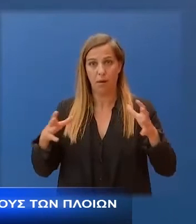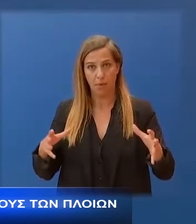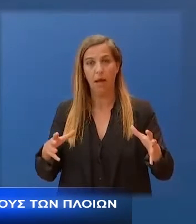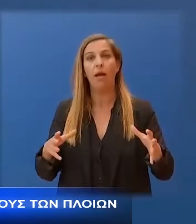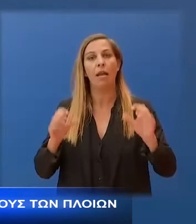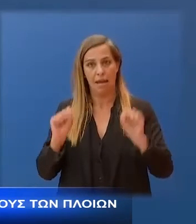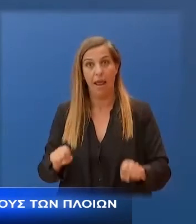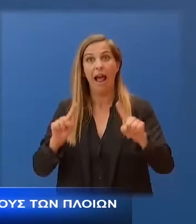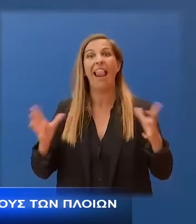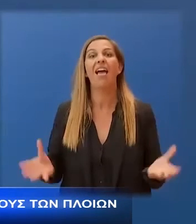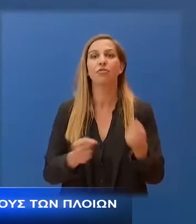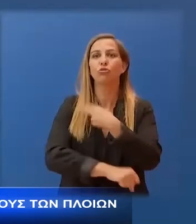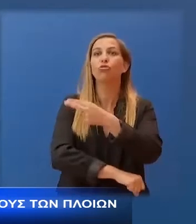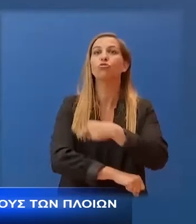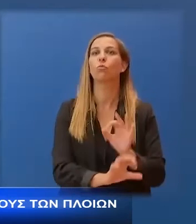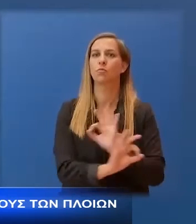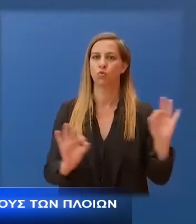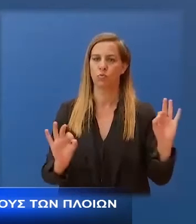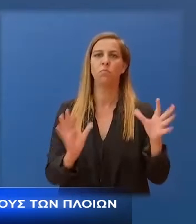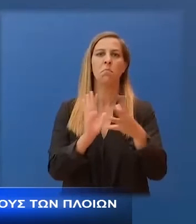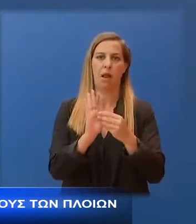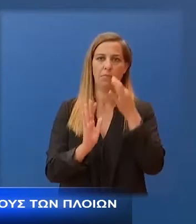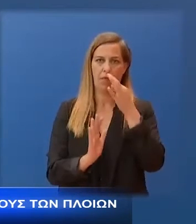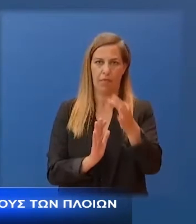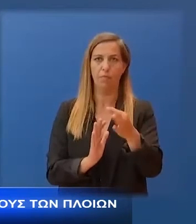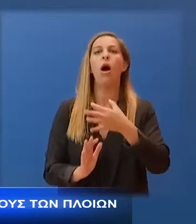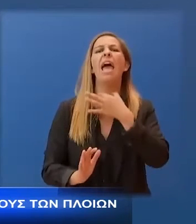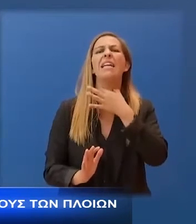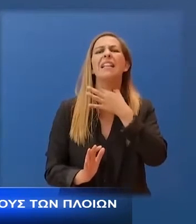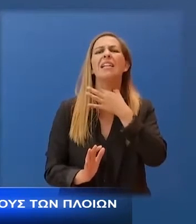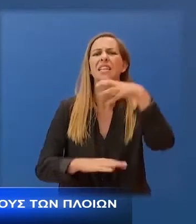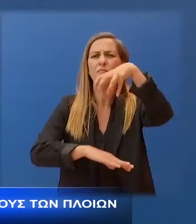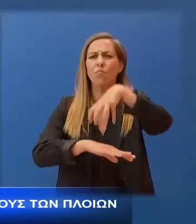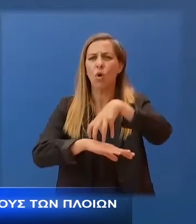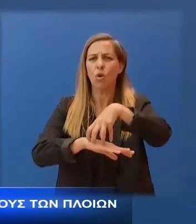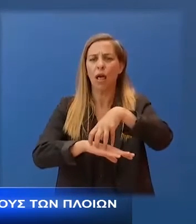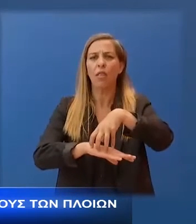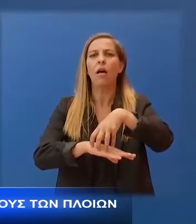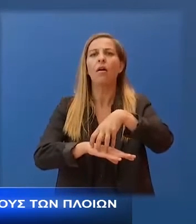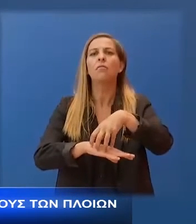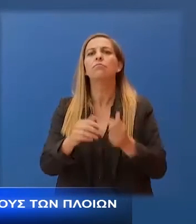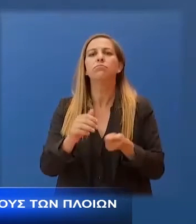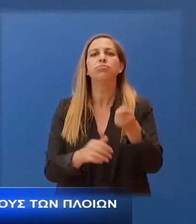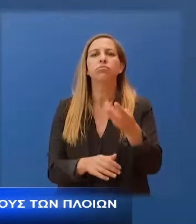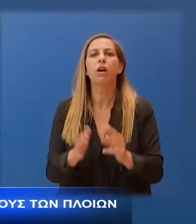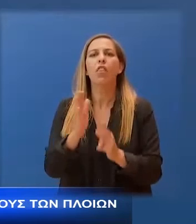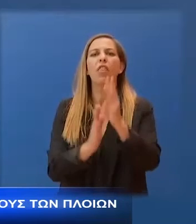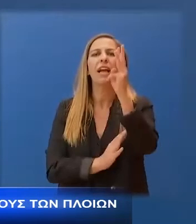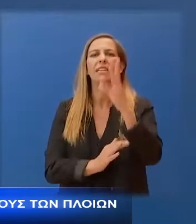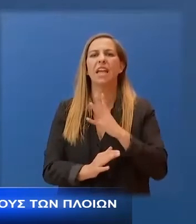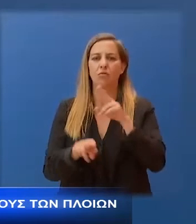υγείας. Ενδεικτικά, οι νοσηλευόμενοι στις μονάδες εντατικής θεραπείας ήταν 13 χθες 2